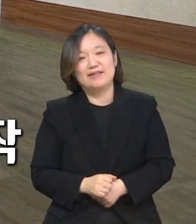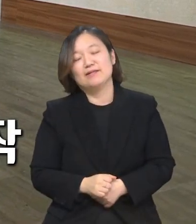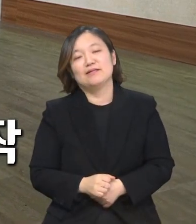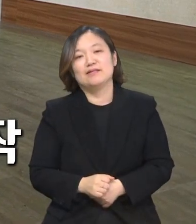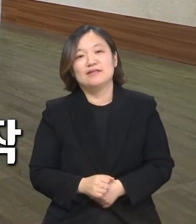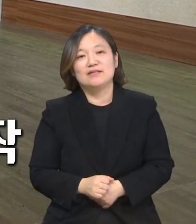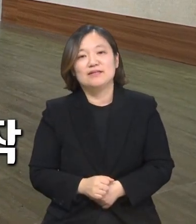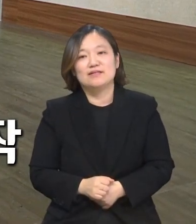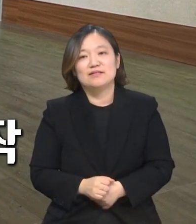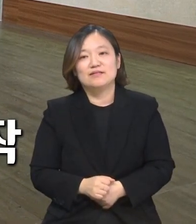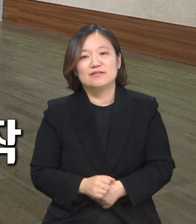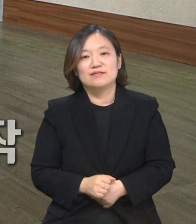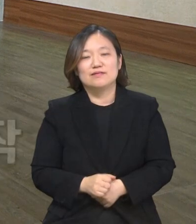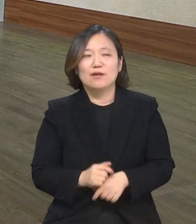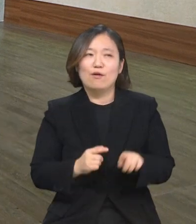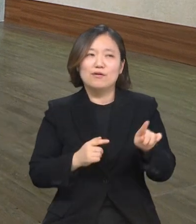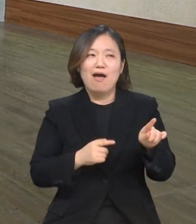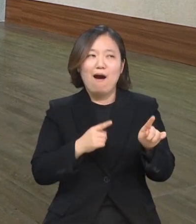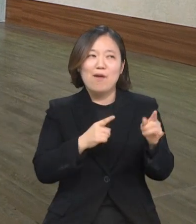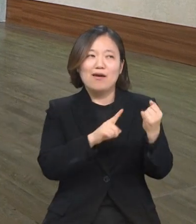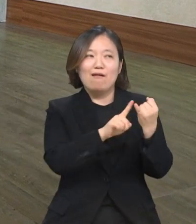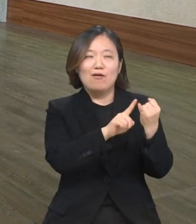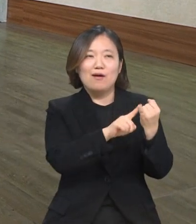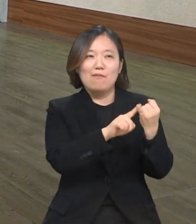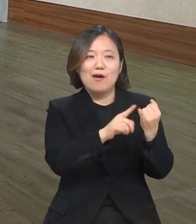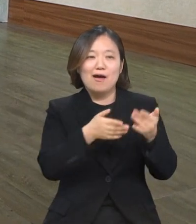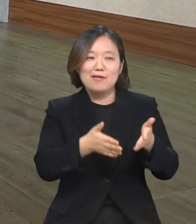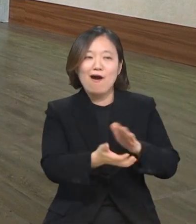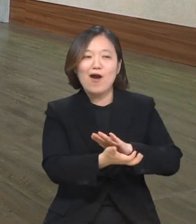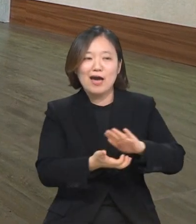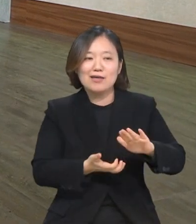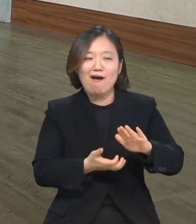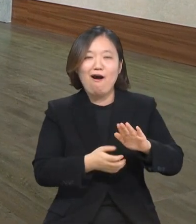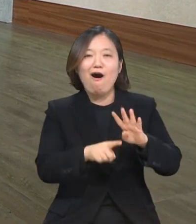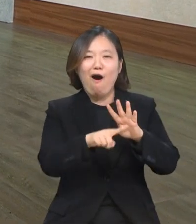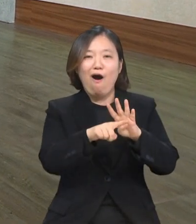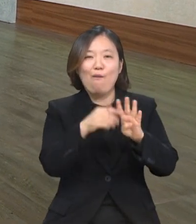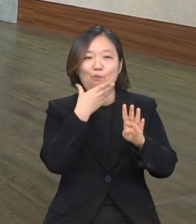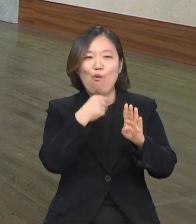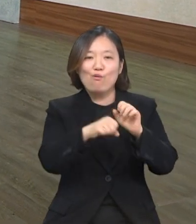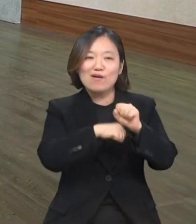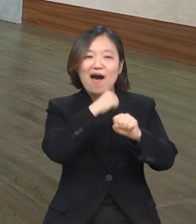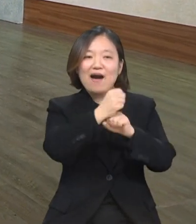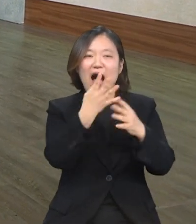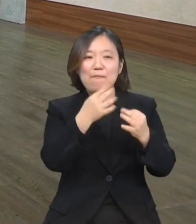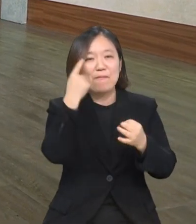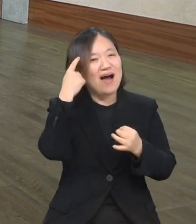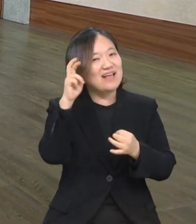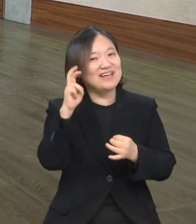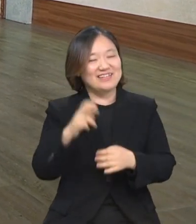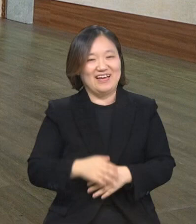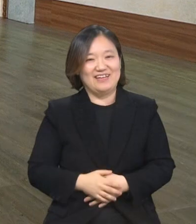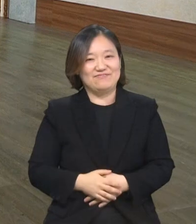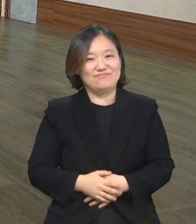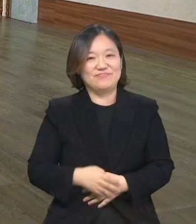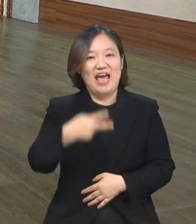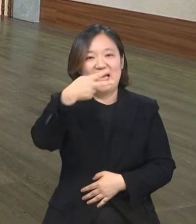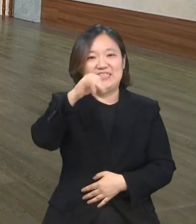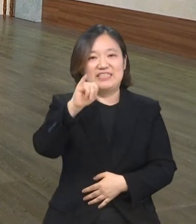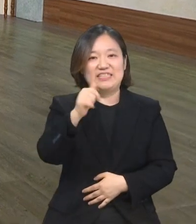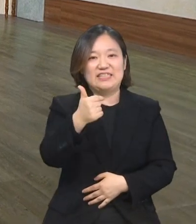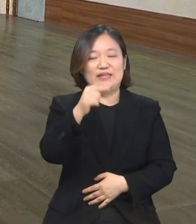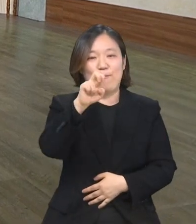이번에 그래도 전생에 좀 닦은게 있는 거 같아요 느낌이 신묘장구다란 일을